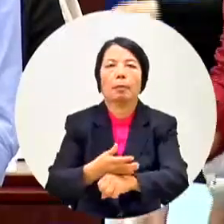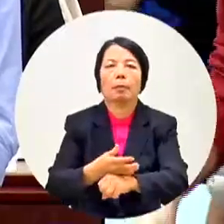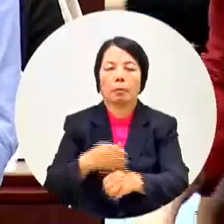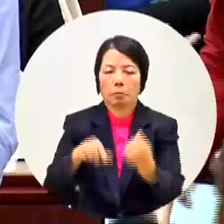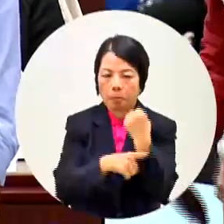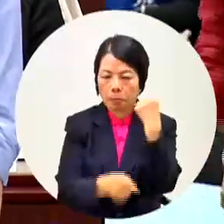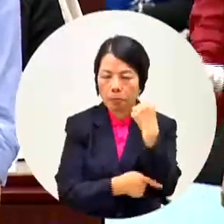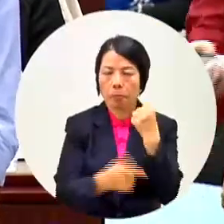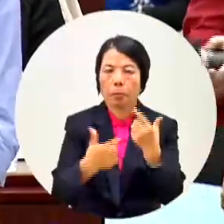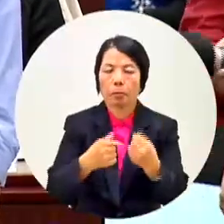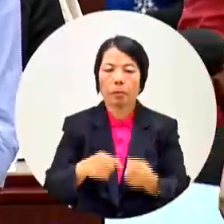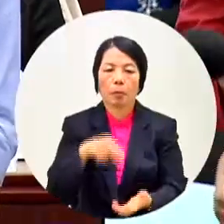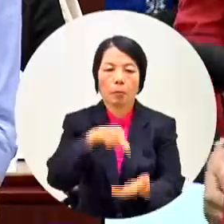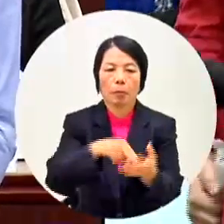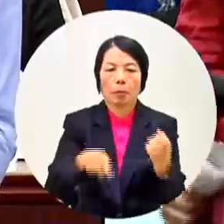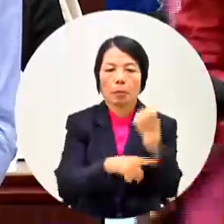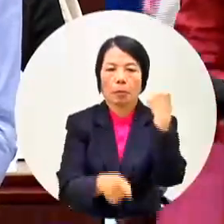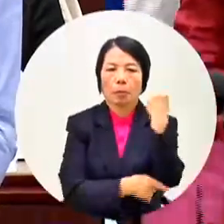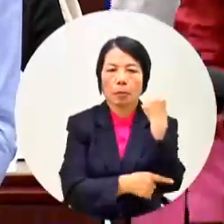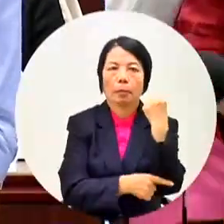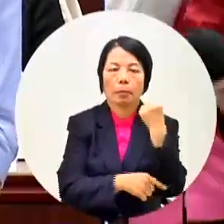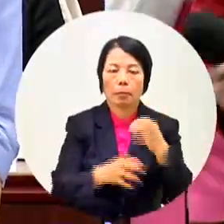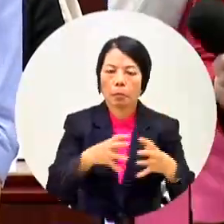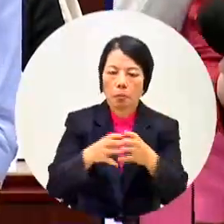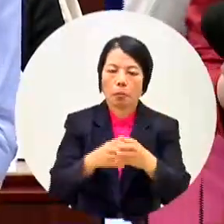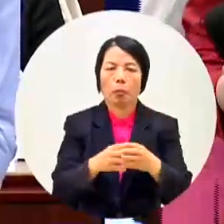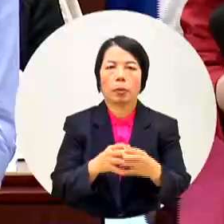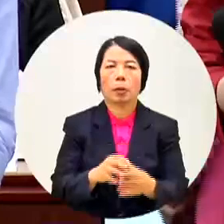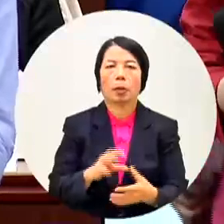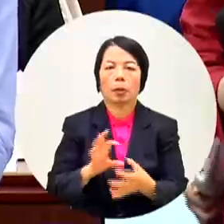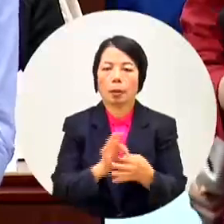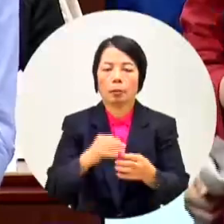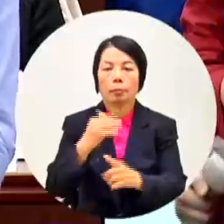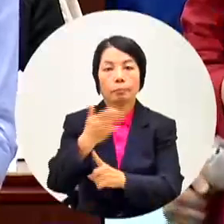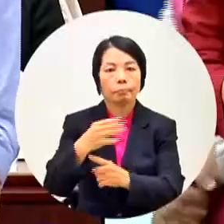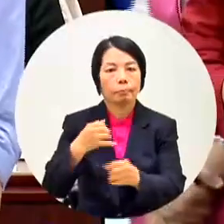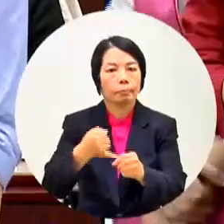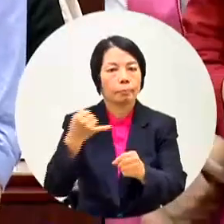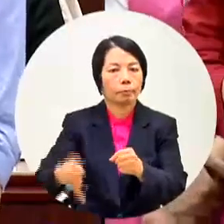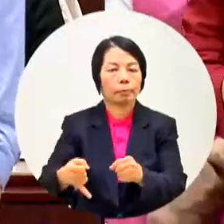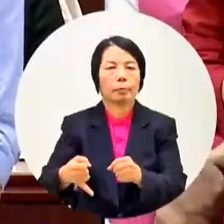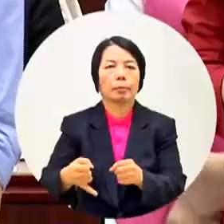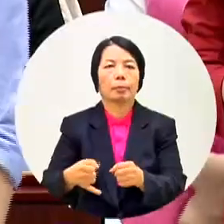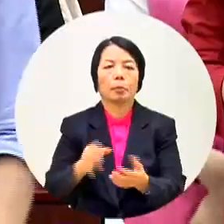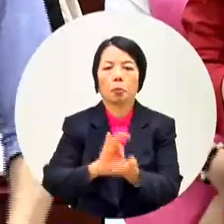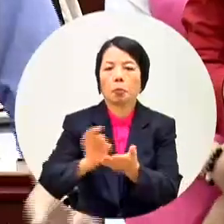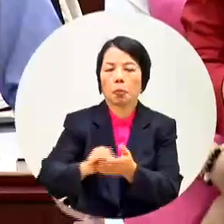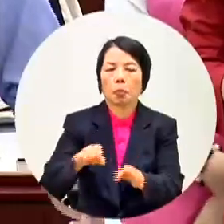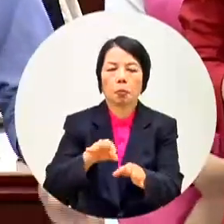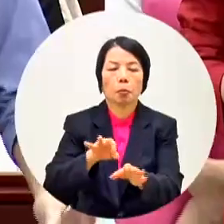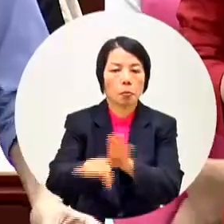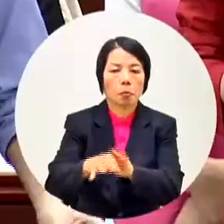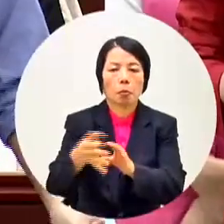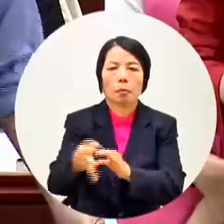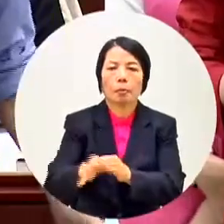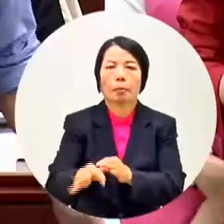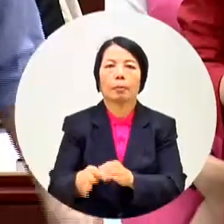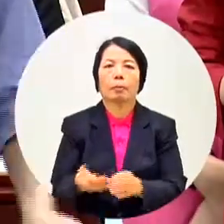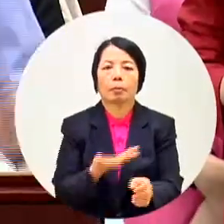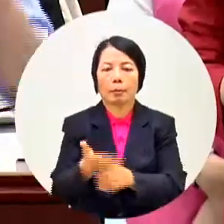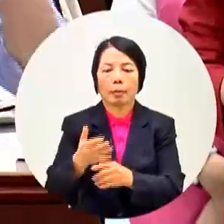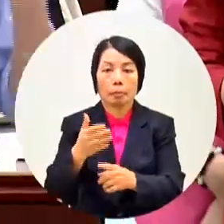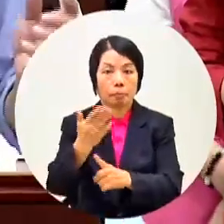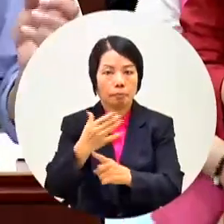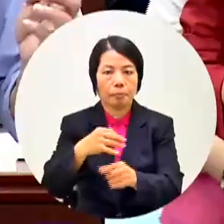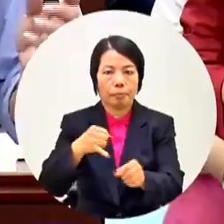来，让旗津用了离岛建设条例，旗津将会点石成金呢。那如果整个旗津